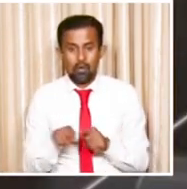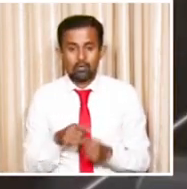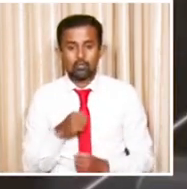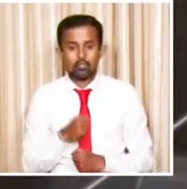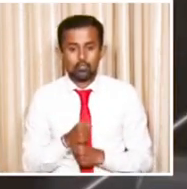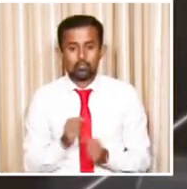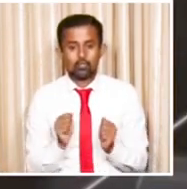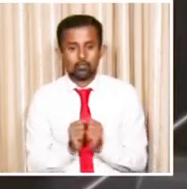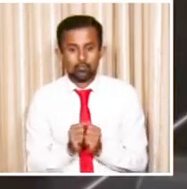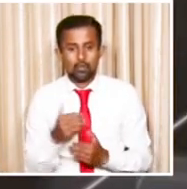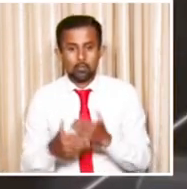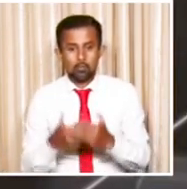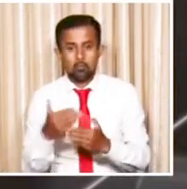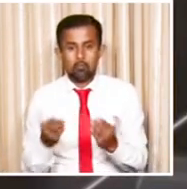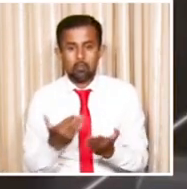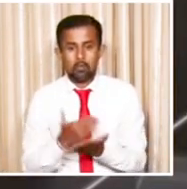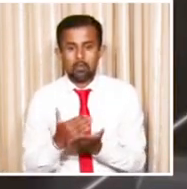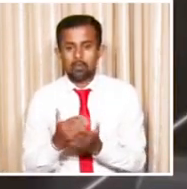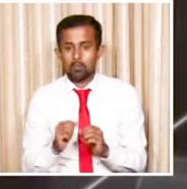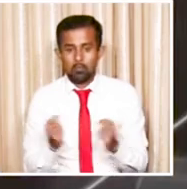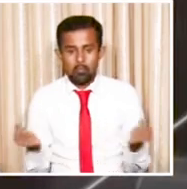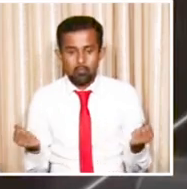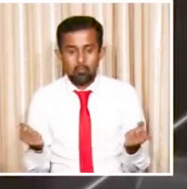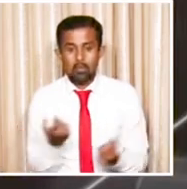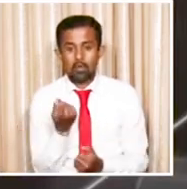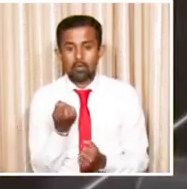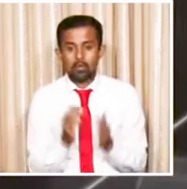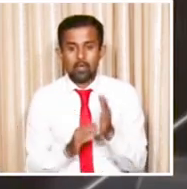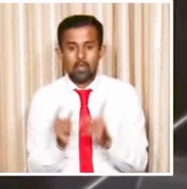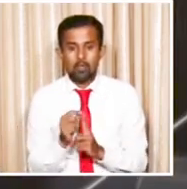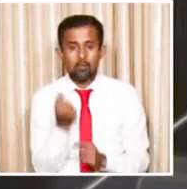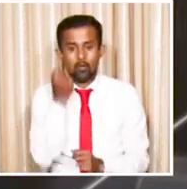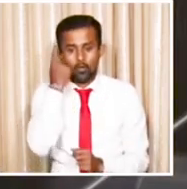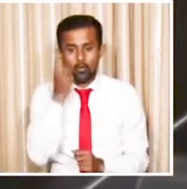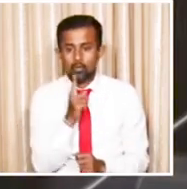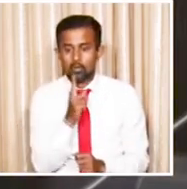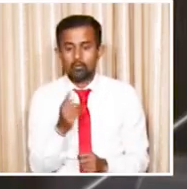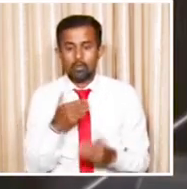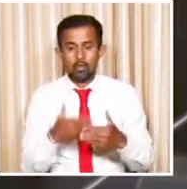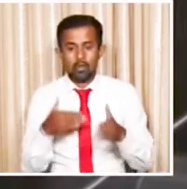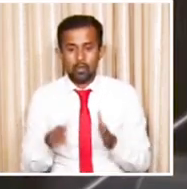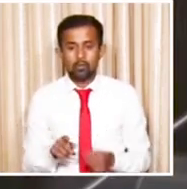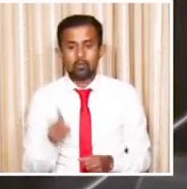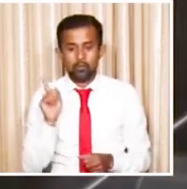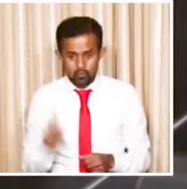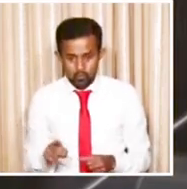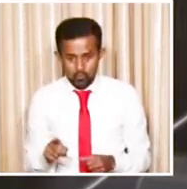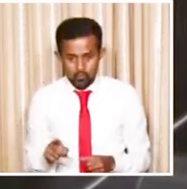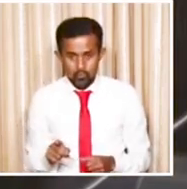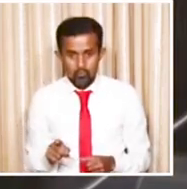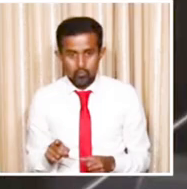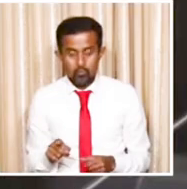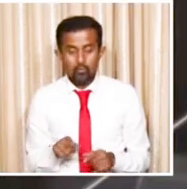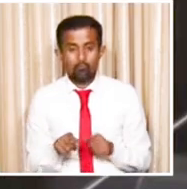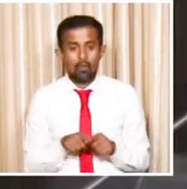රජයේ වැඩපිළිවෙල ක්‍රියාත්මක කරගෙන යන බාධා කරන්නේ නැතුව මුදල් ඇමතුමා යෝජනා කරලා තියෙන කැබිනට් මණ්ඩලය අනුමත කරපු යෝජනාවක්